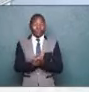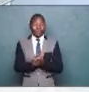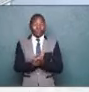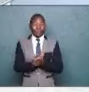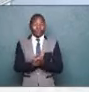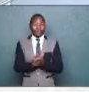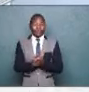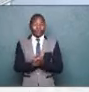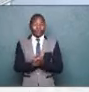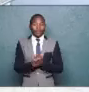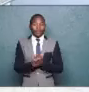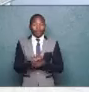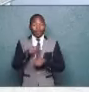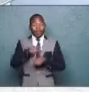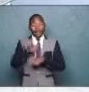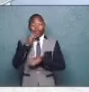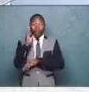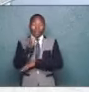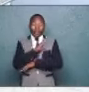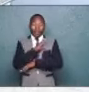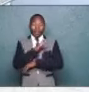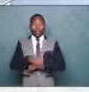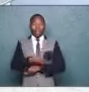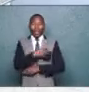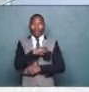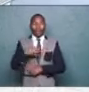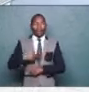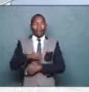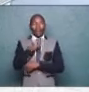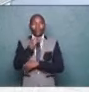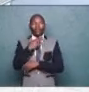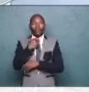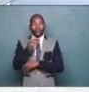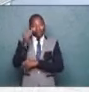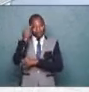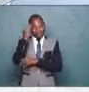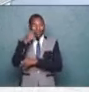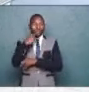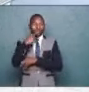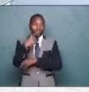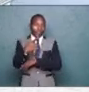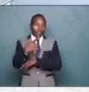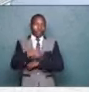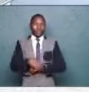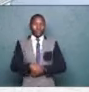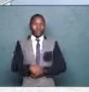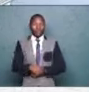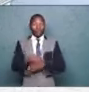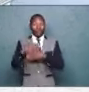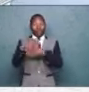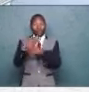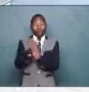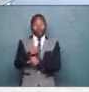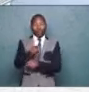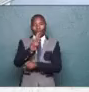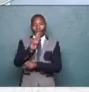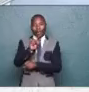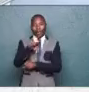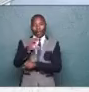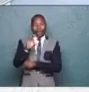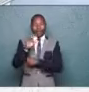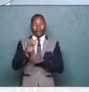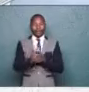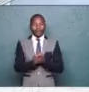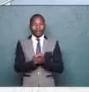pompano. Pamene ndikutsiriza, amayi ndi abambo, ndikufuna ndikutsimikizireni kuti bungwe loyendetsa